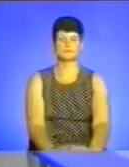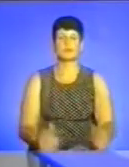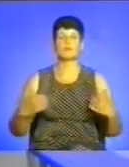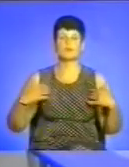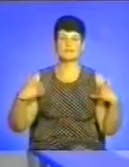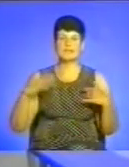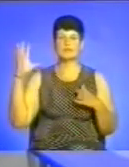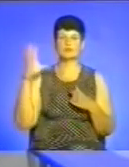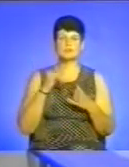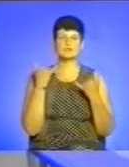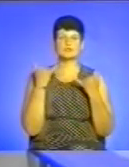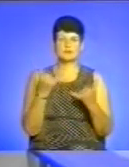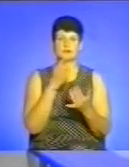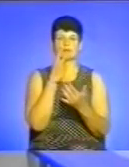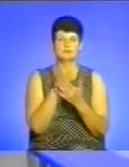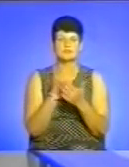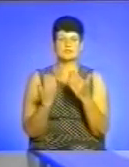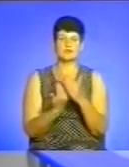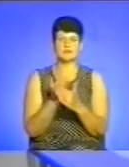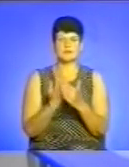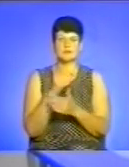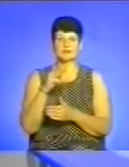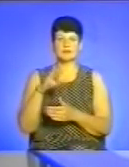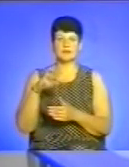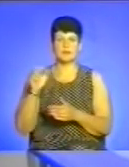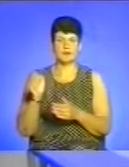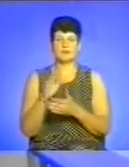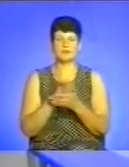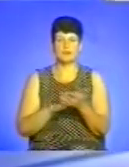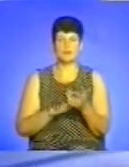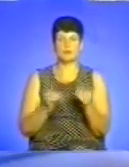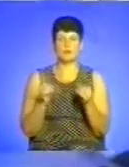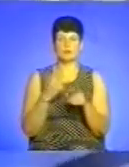Ми вітання усім, хто зараз з нами. Ви дивитесь Вісті ТТБ. Далі коротко про головні події.